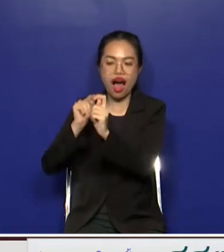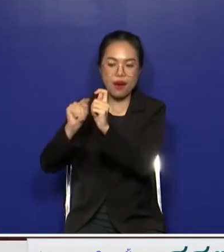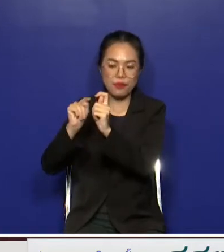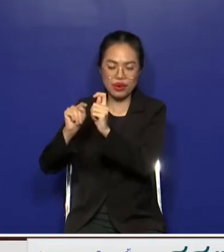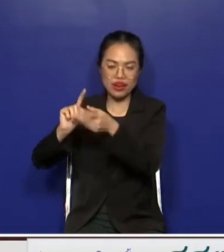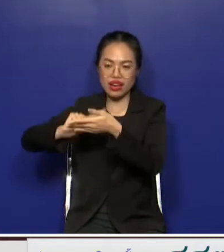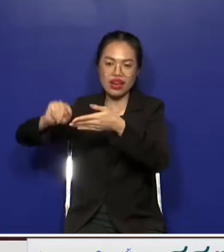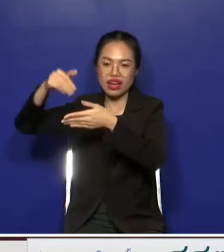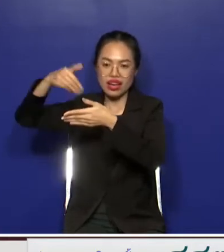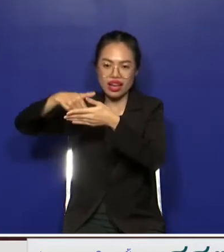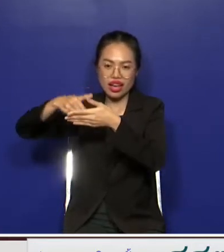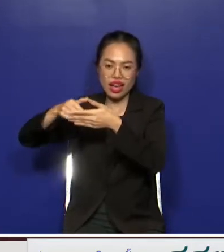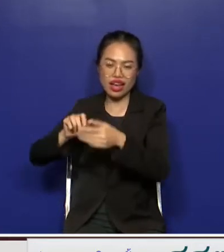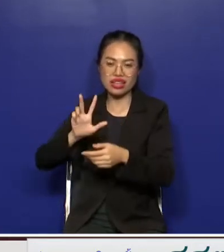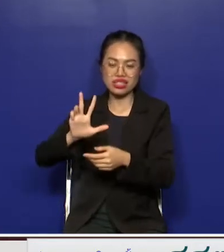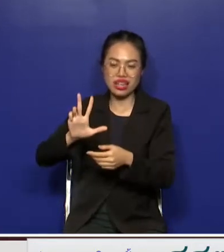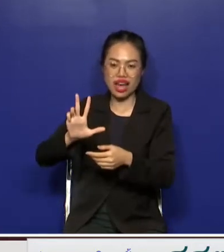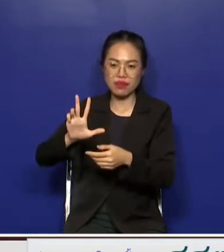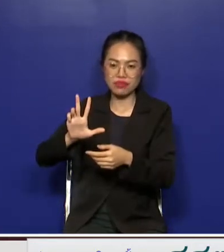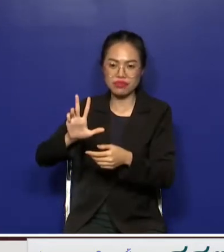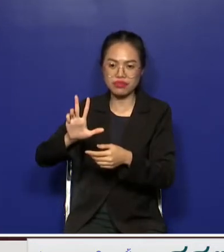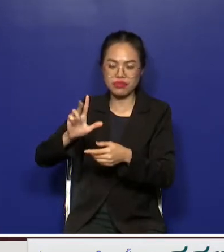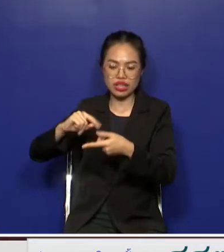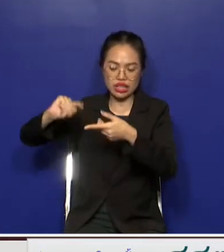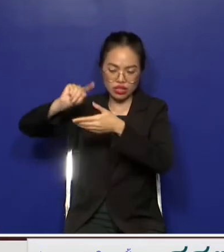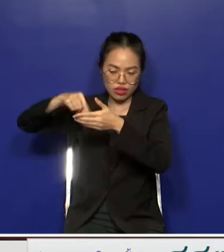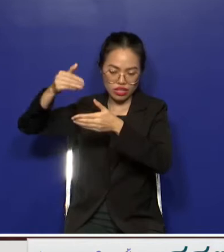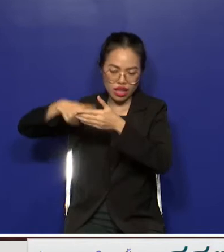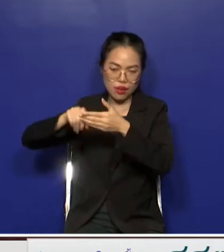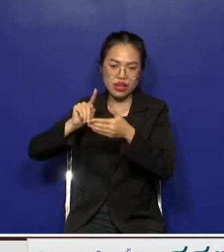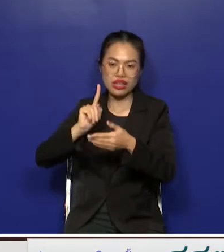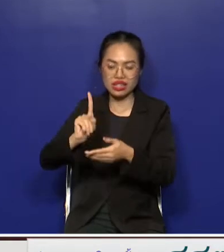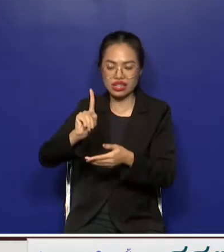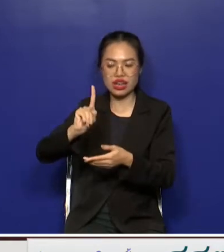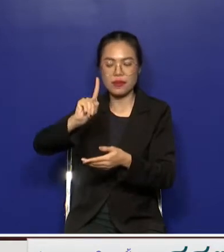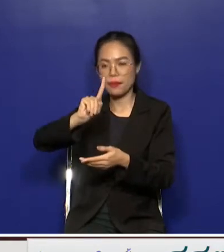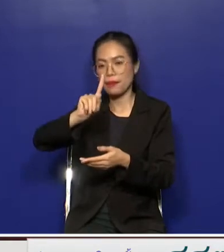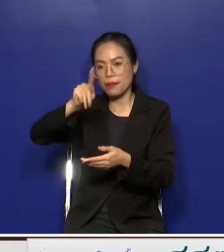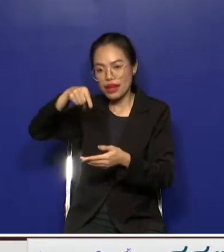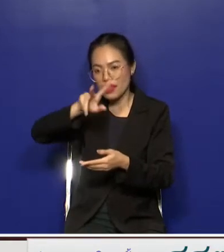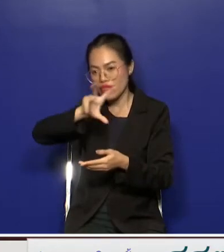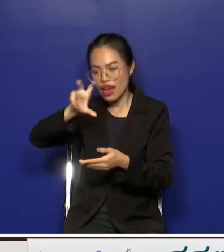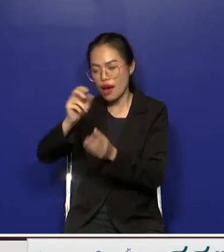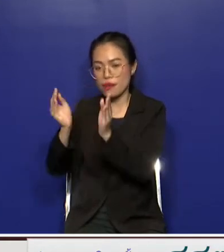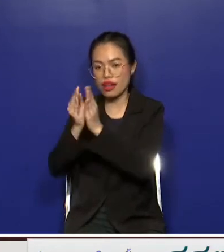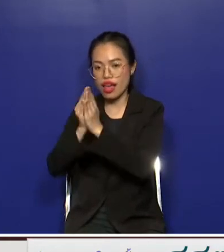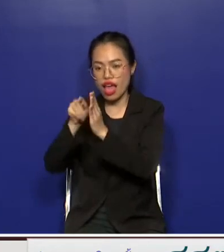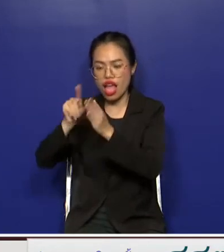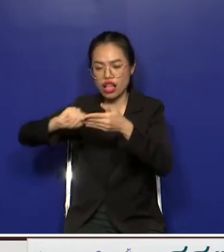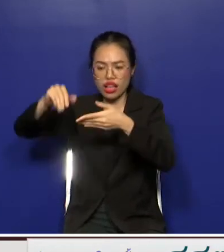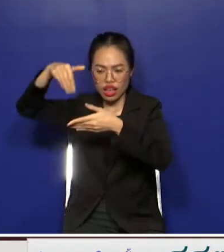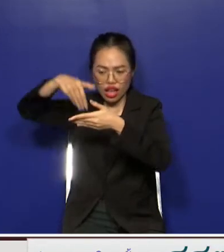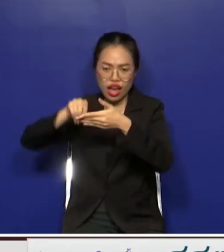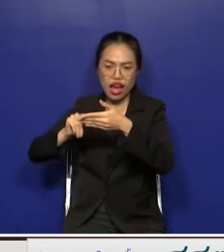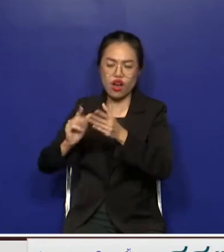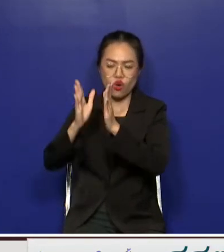ผู้สมัครส.จ.เบอร 3 ถึง 1,200 ขแนนos both forั้งทั้ที่ไมม